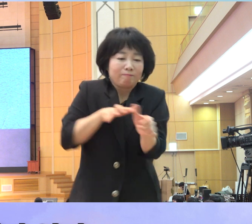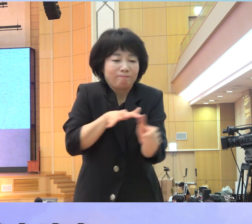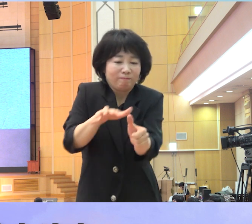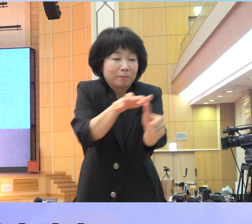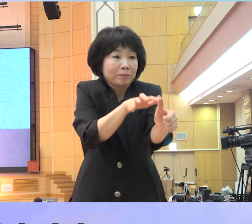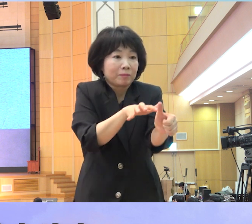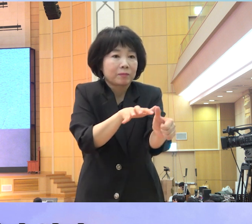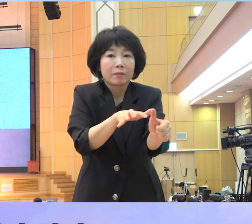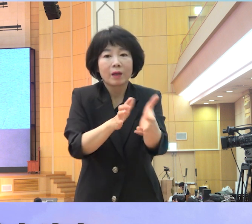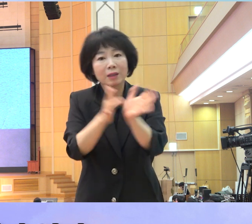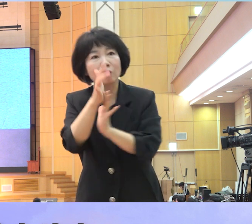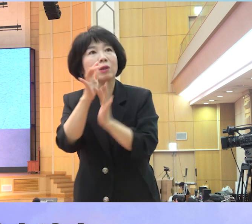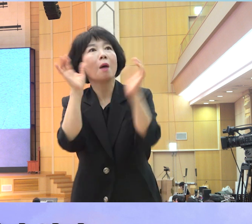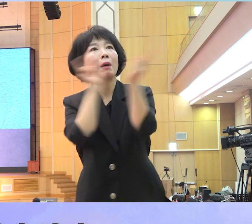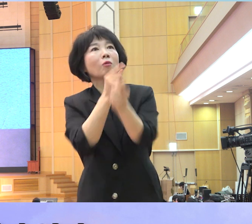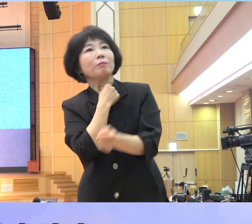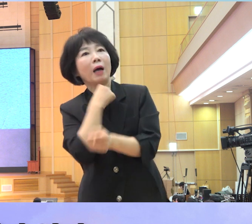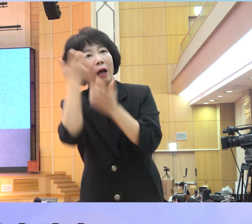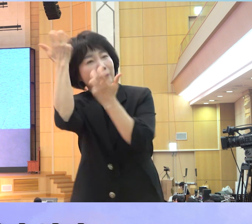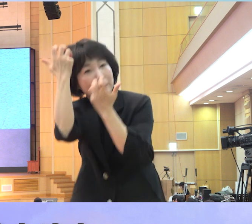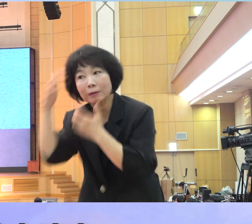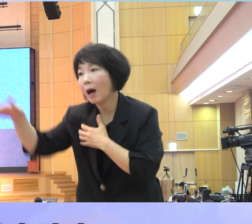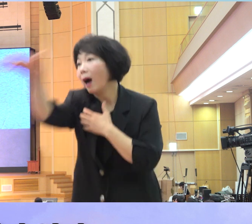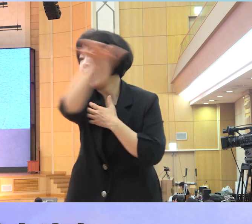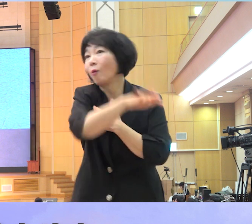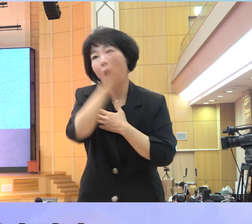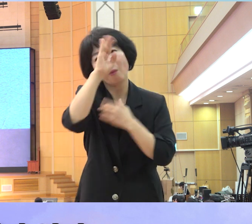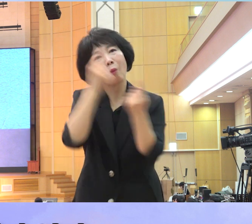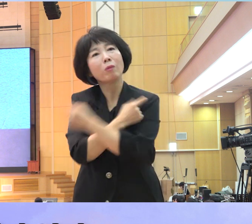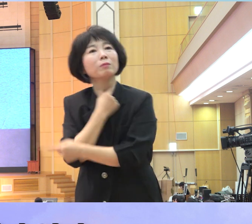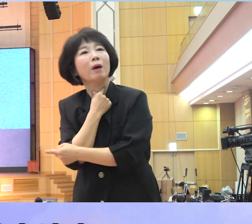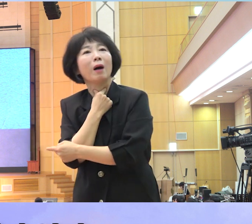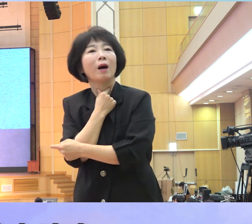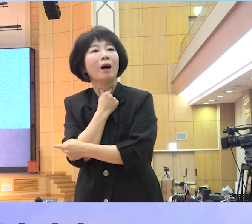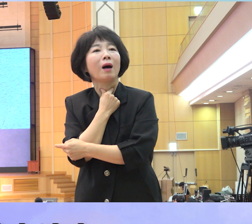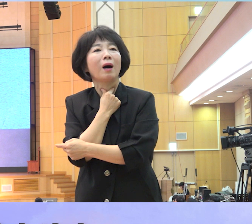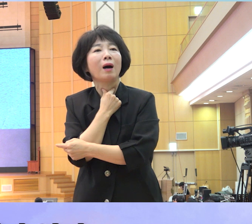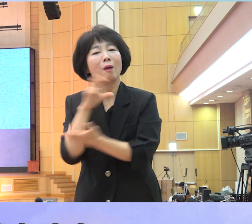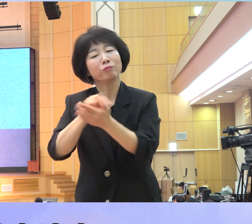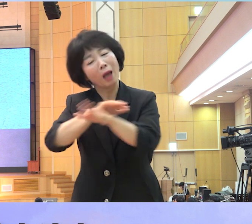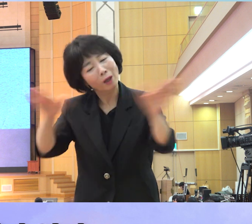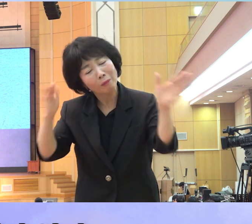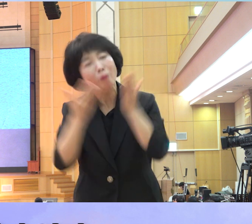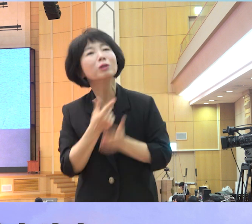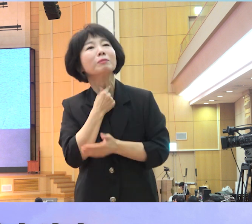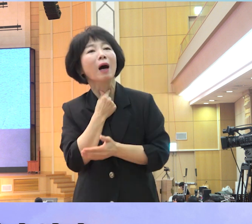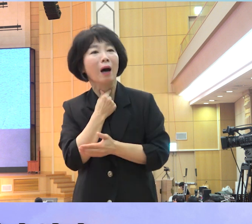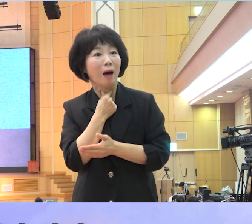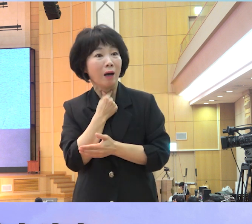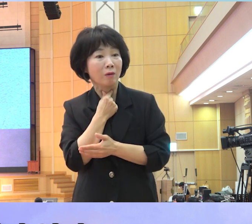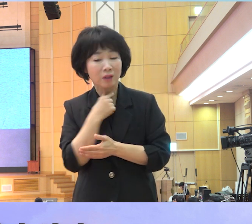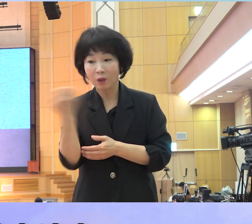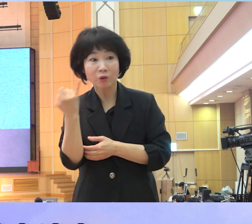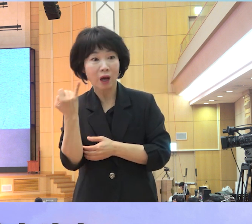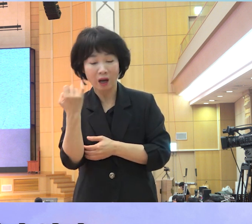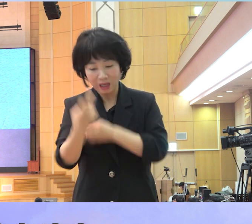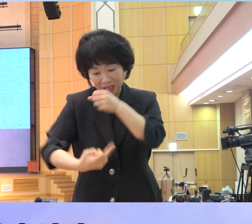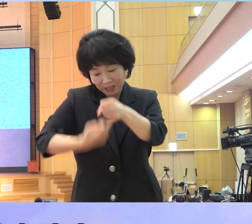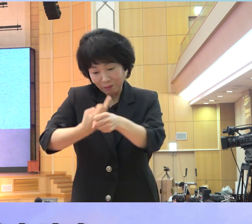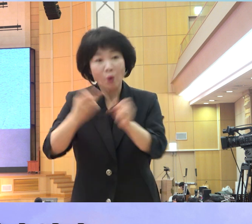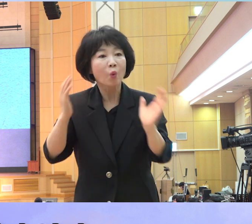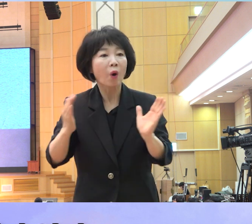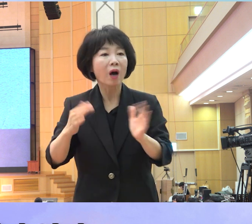애워싸서 그 정도로 사람이 있어서 또 그 가는 기다림인데, 여러분 잘 보세요. 12해를